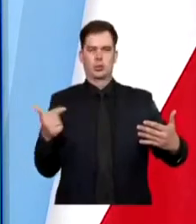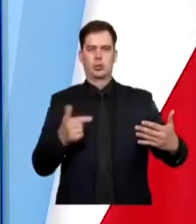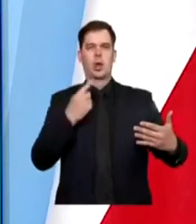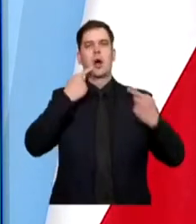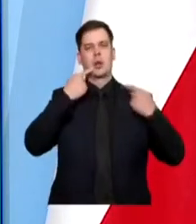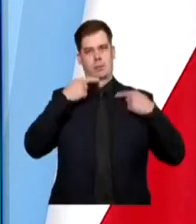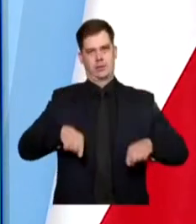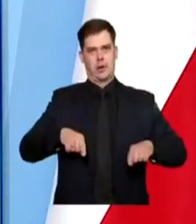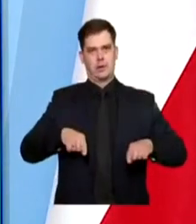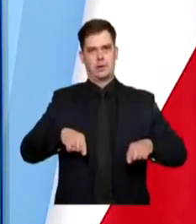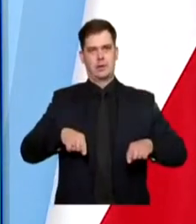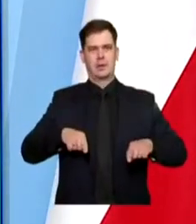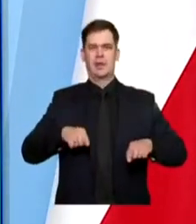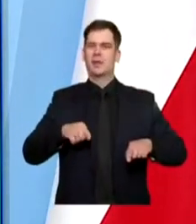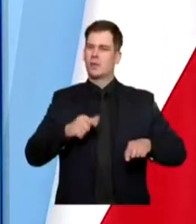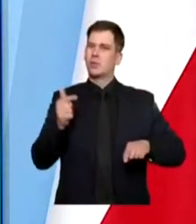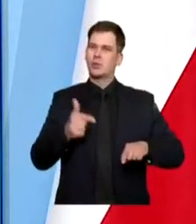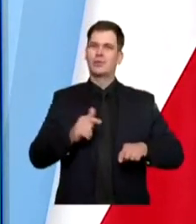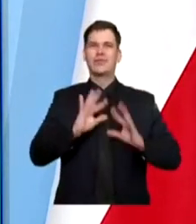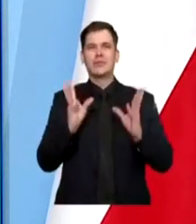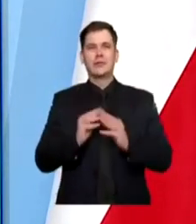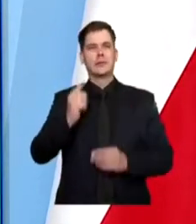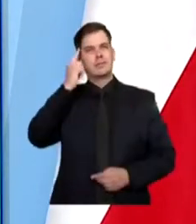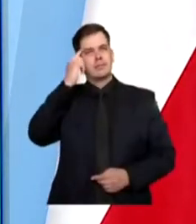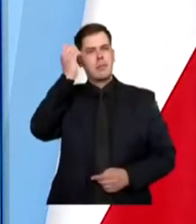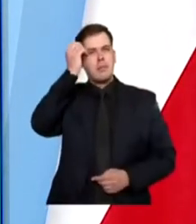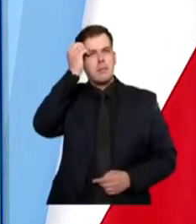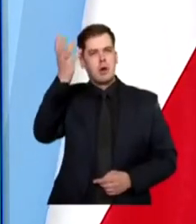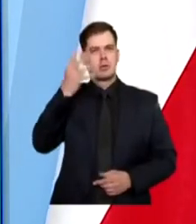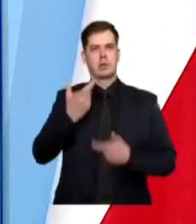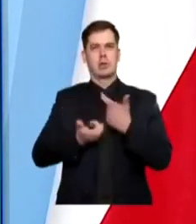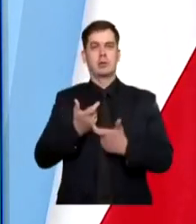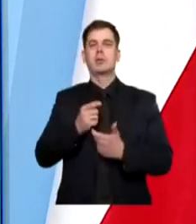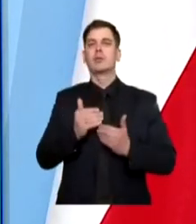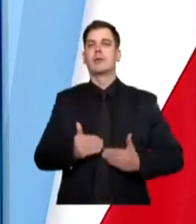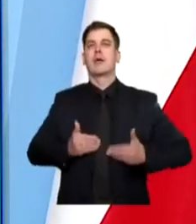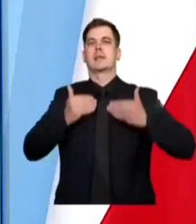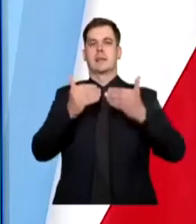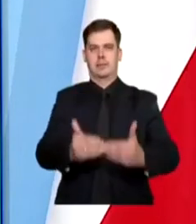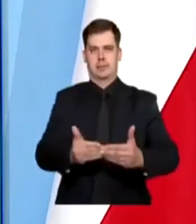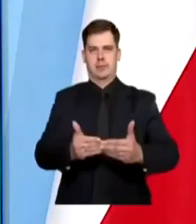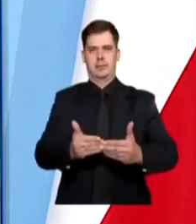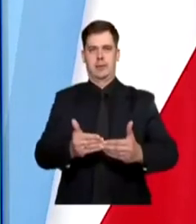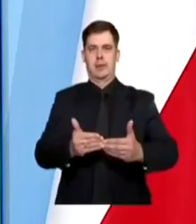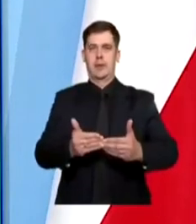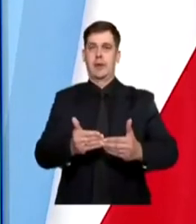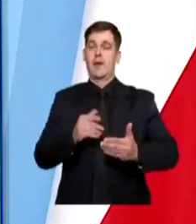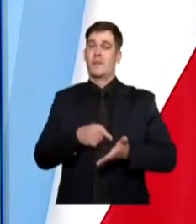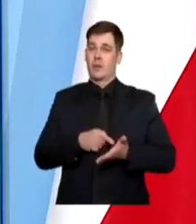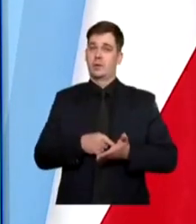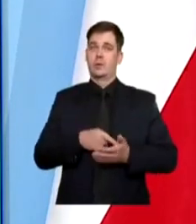taki zgodny z wszelką wiedzą mówić o tym, co dalej. I właśnie